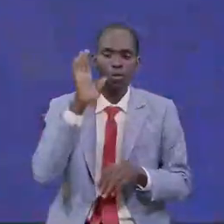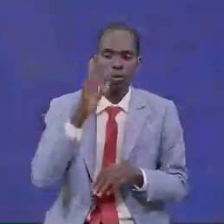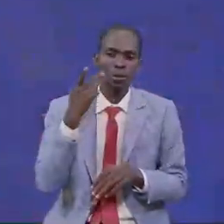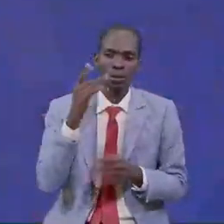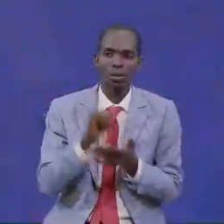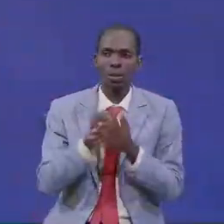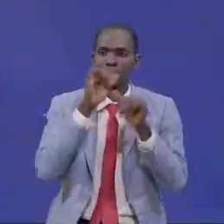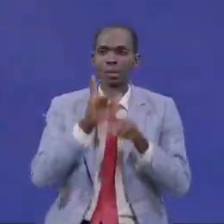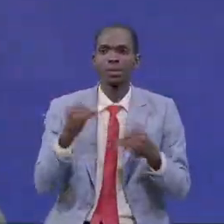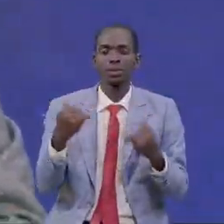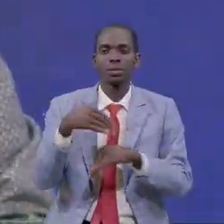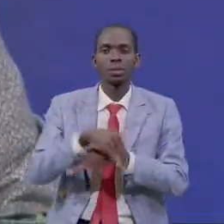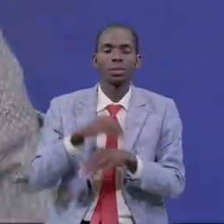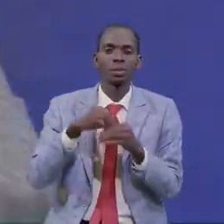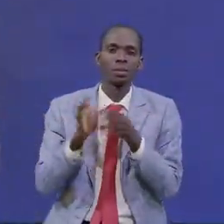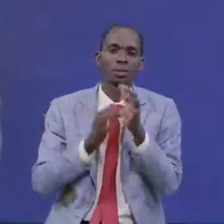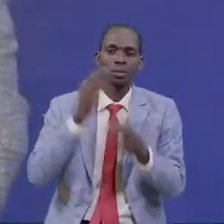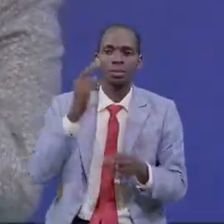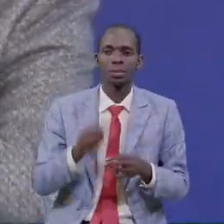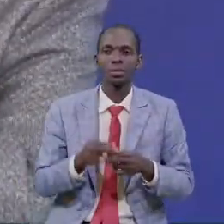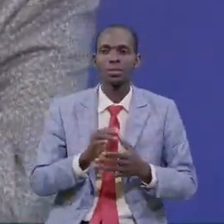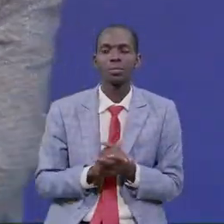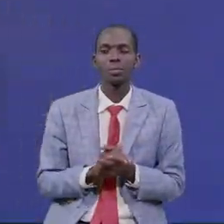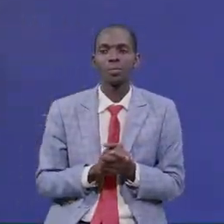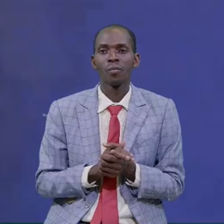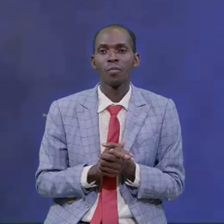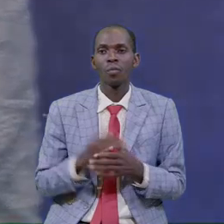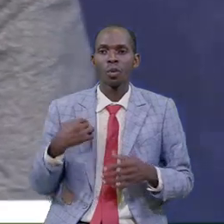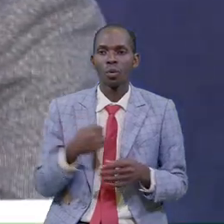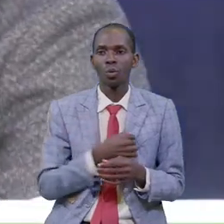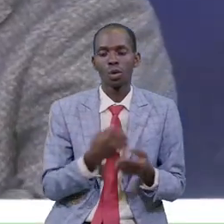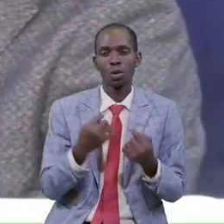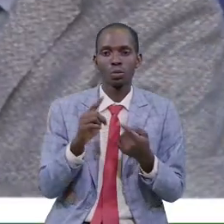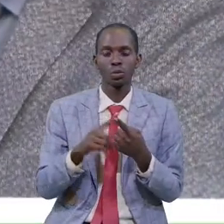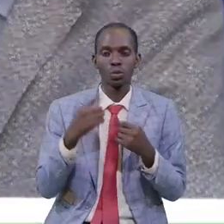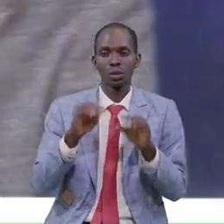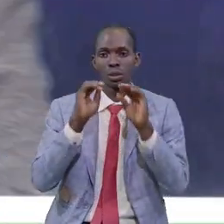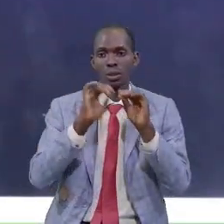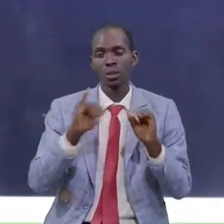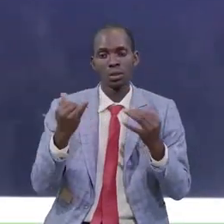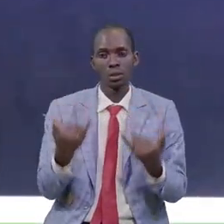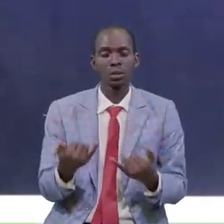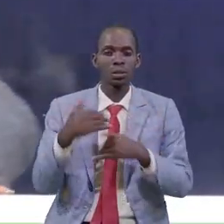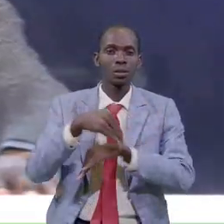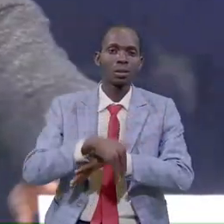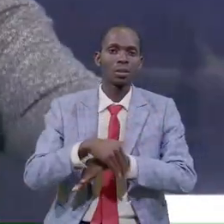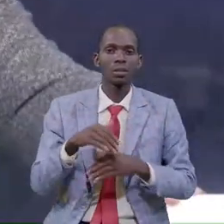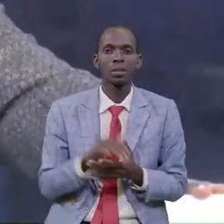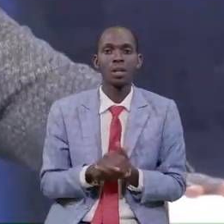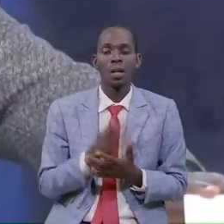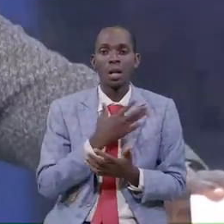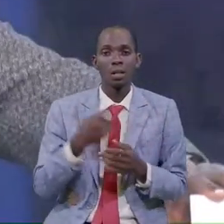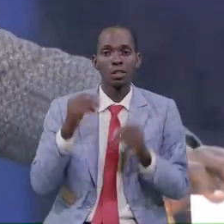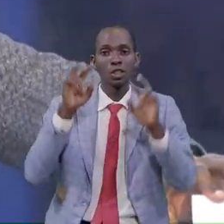Seigneur vous a béni. Vous verrez la bénédiction. We're coming ce soir. To the message tonight. Nous aborderons le message. And the message is